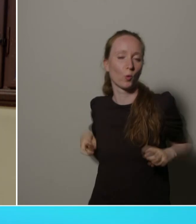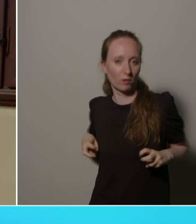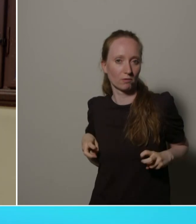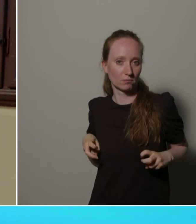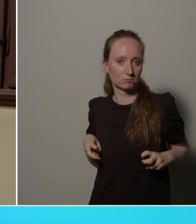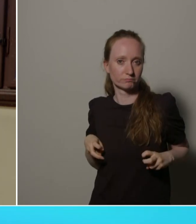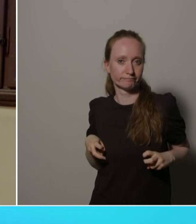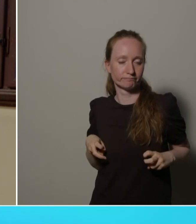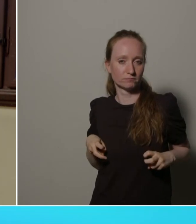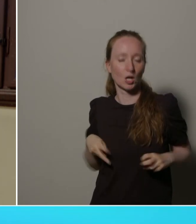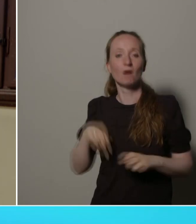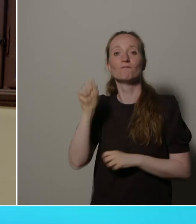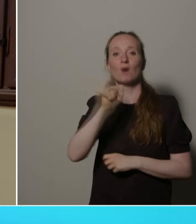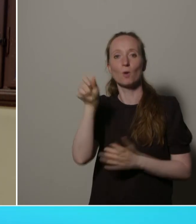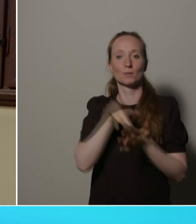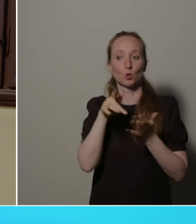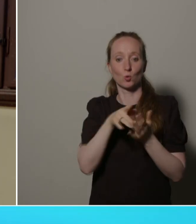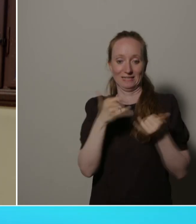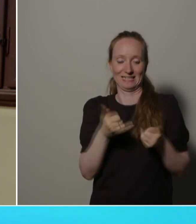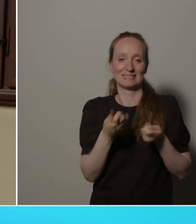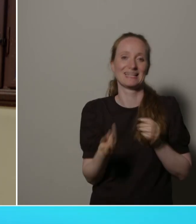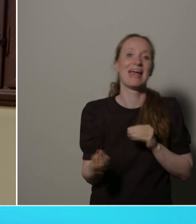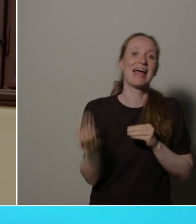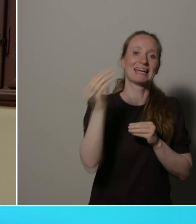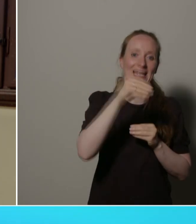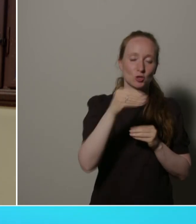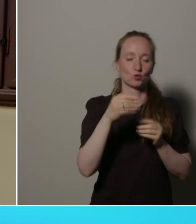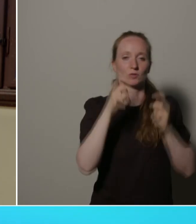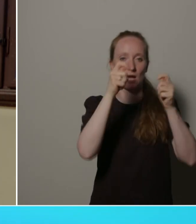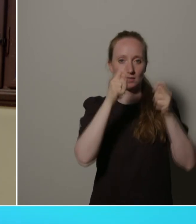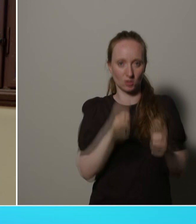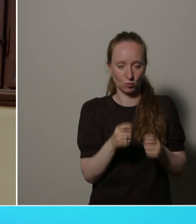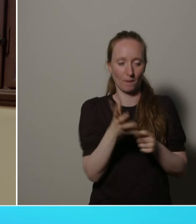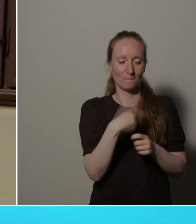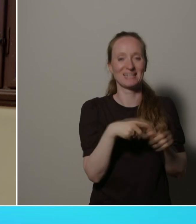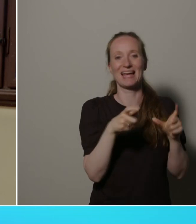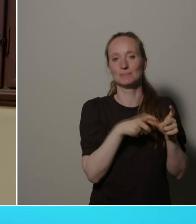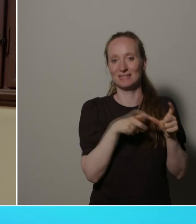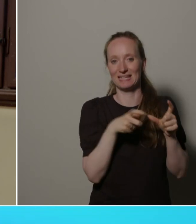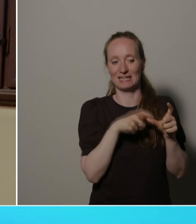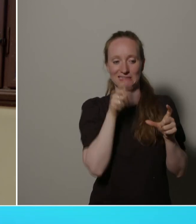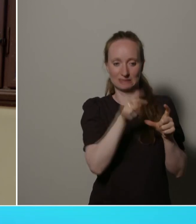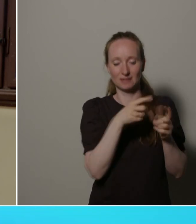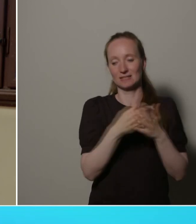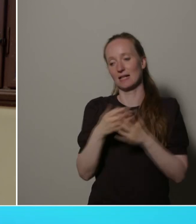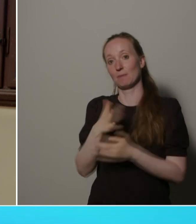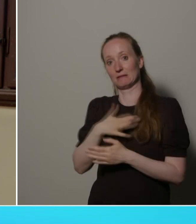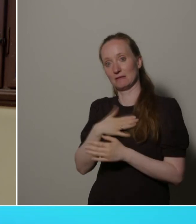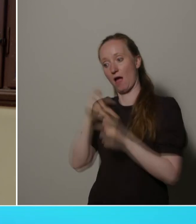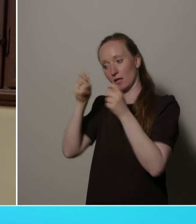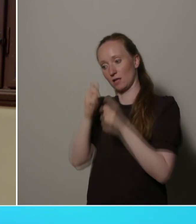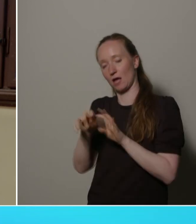gemeinsam den Ergänzungsantrag mit der Fraktion der SPD einreichen. Aber noch mal einen Schritt zurück.